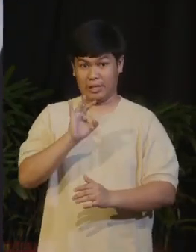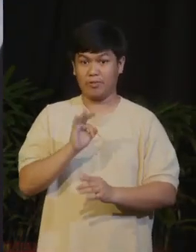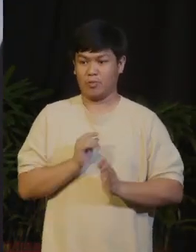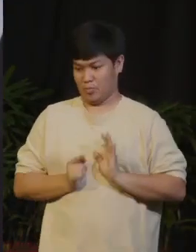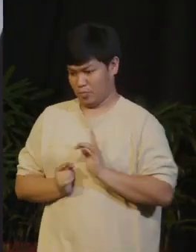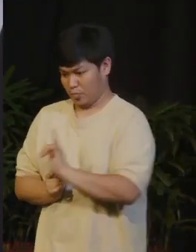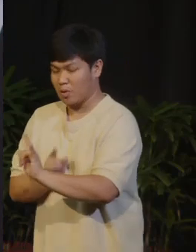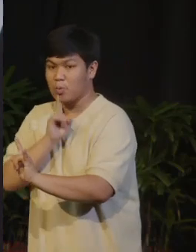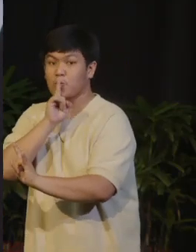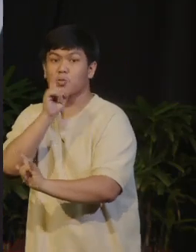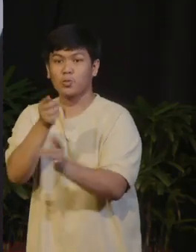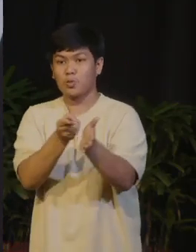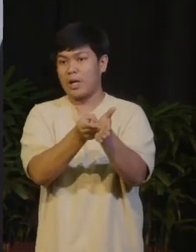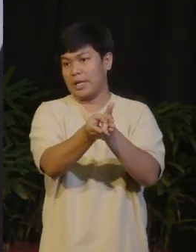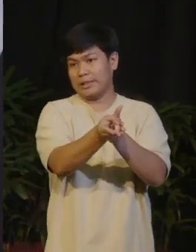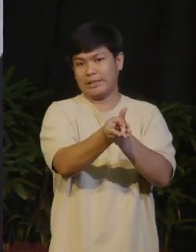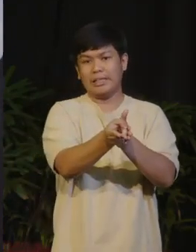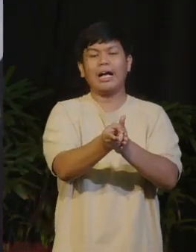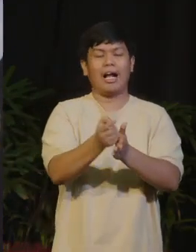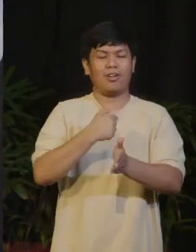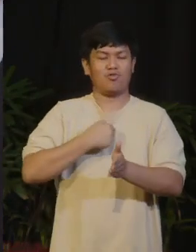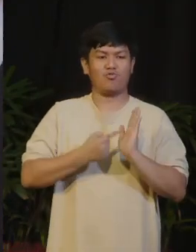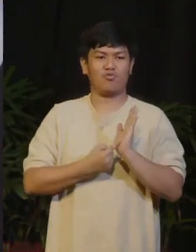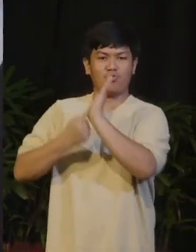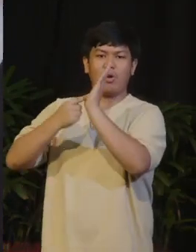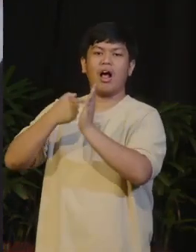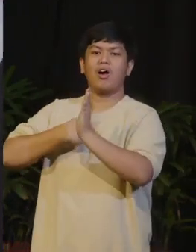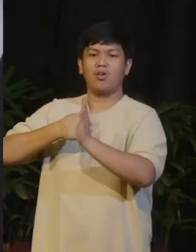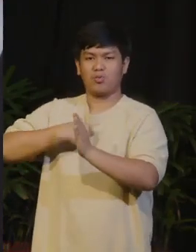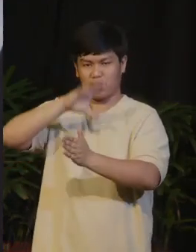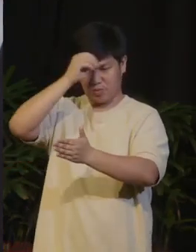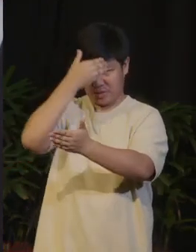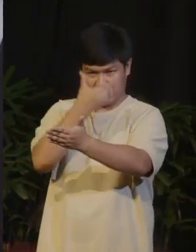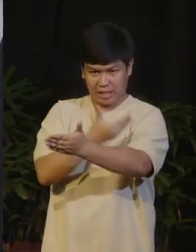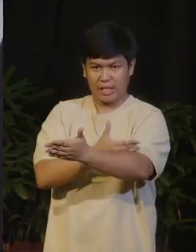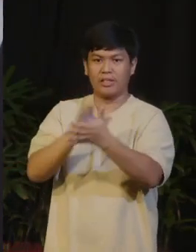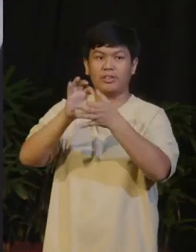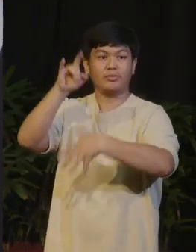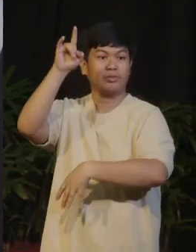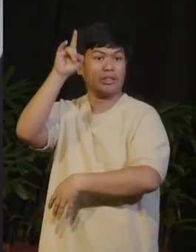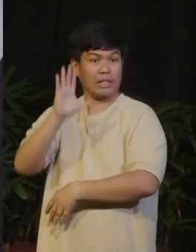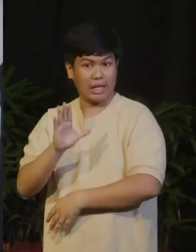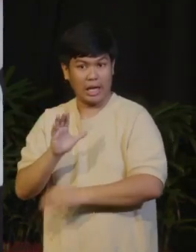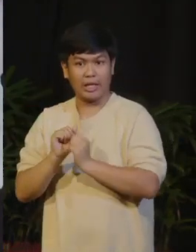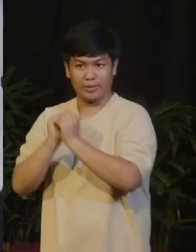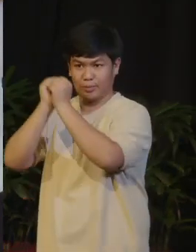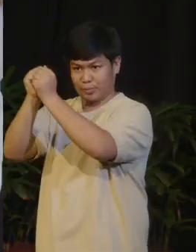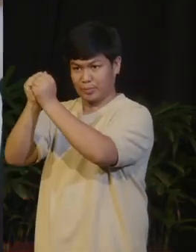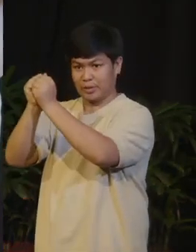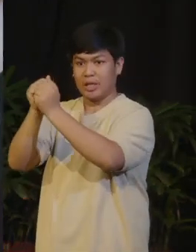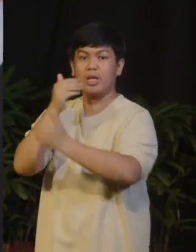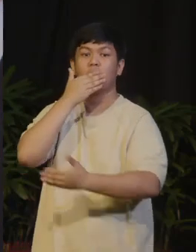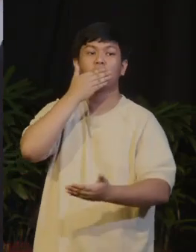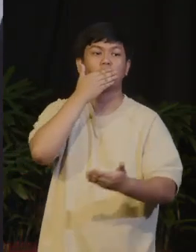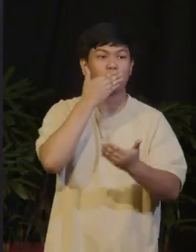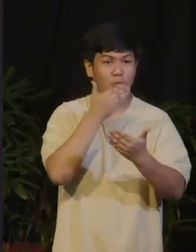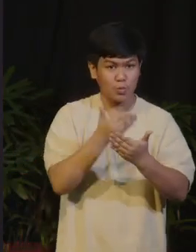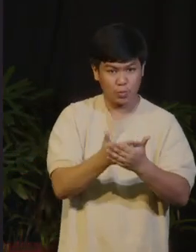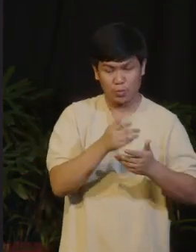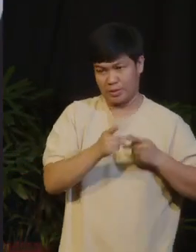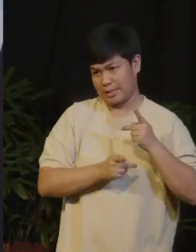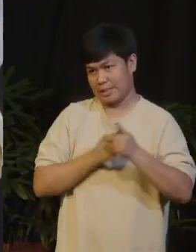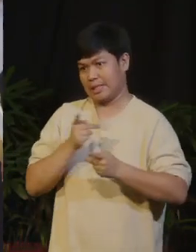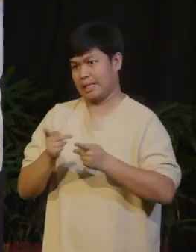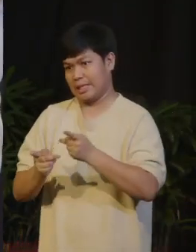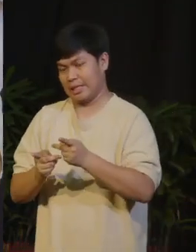High. For He is kind to the ungrateful and the evil. Sino ba yung